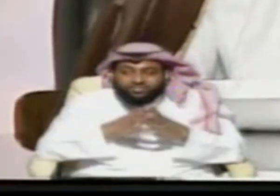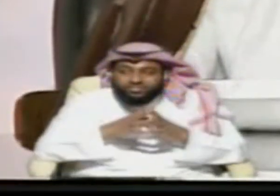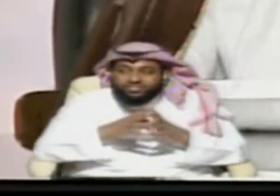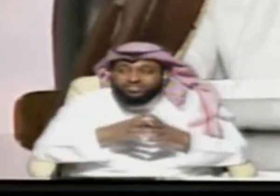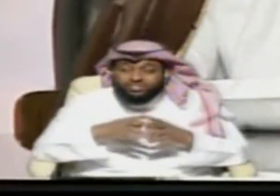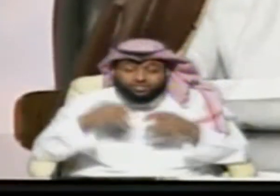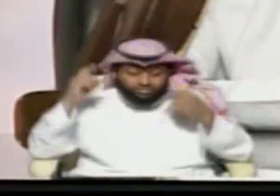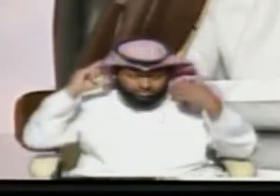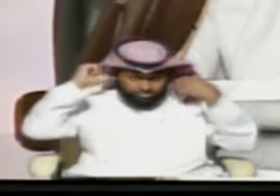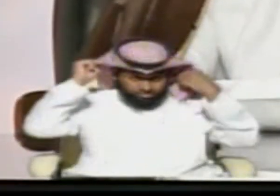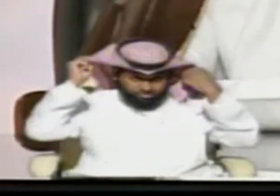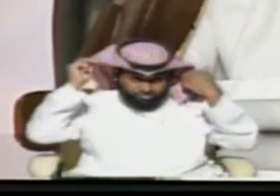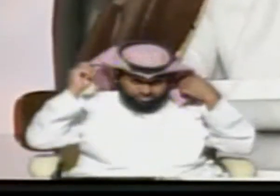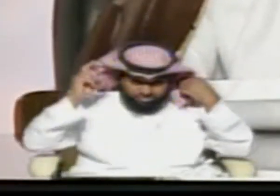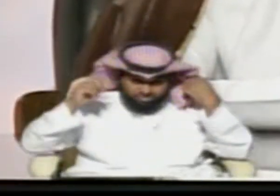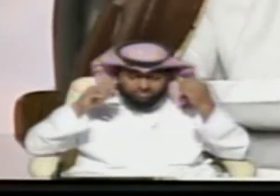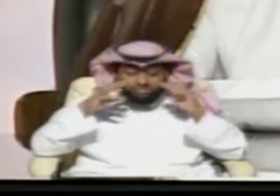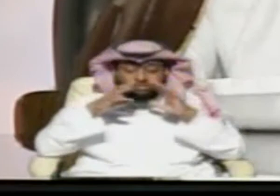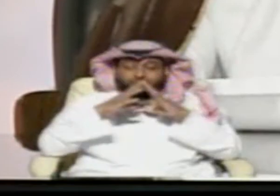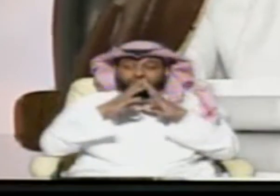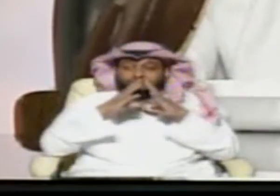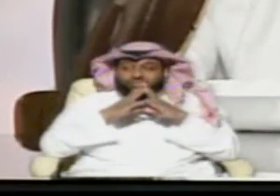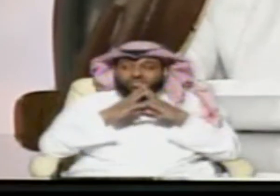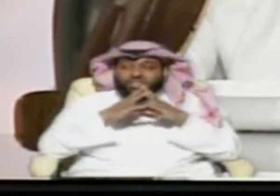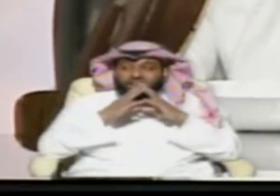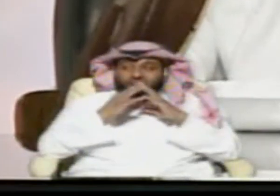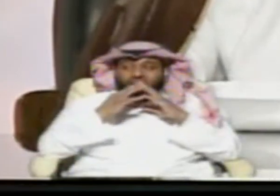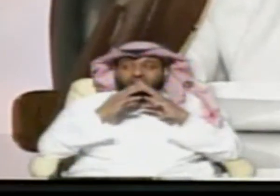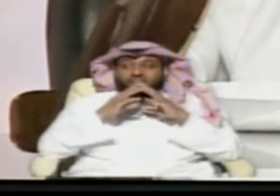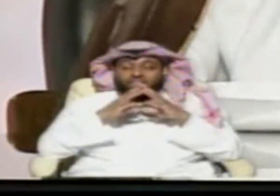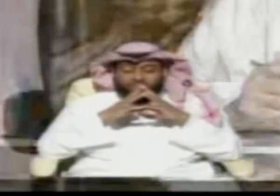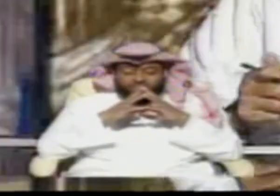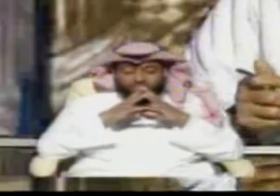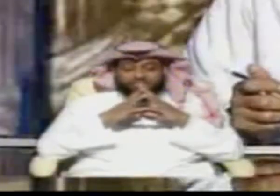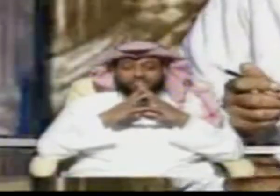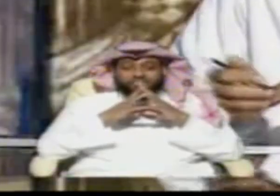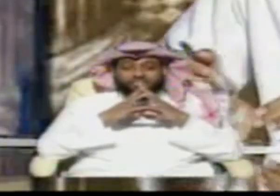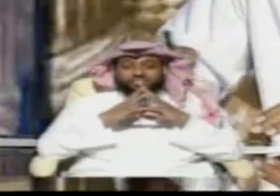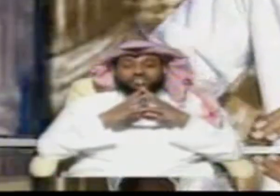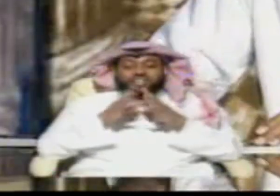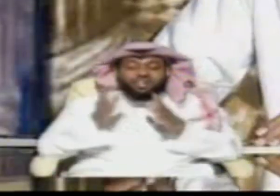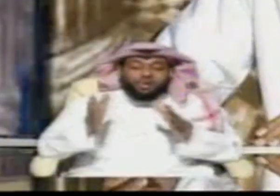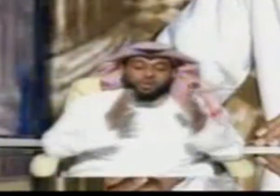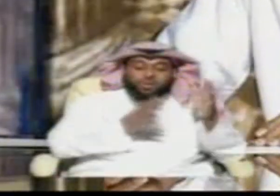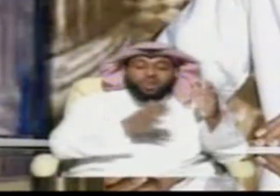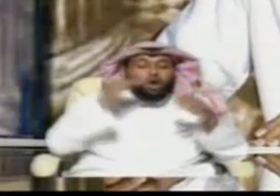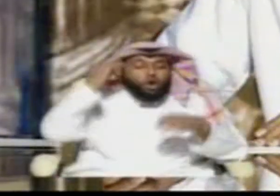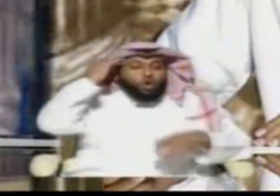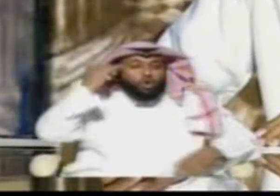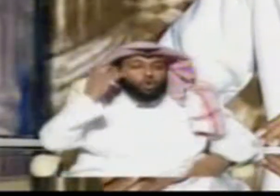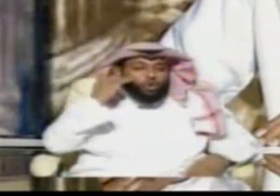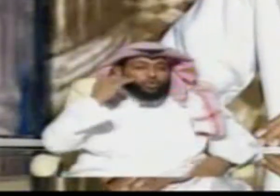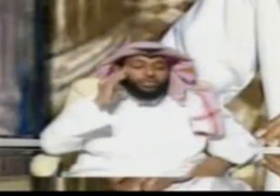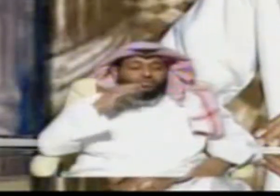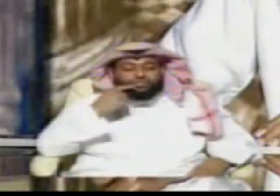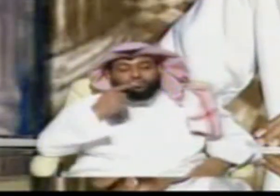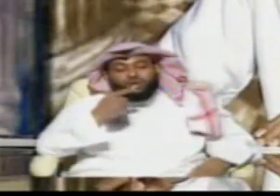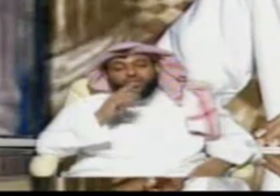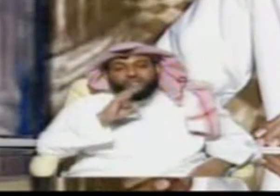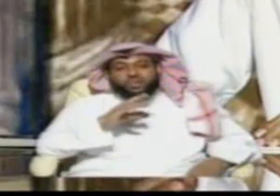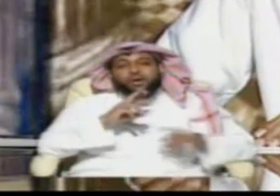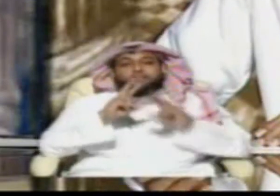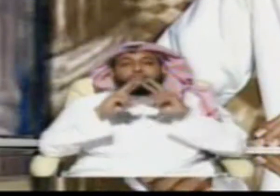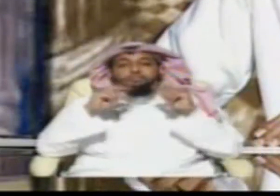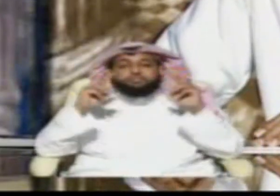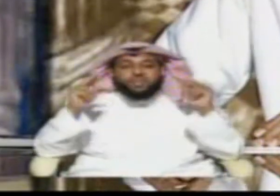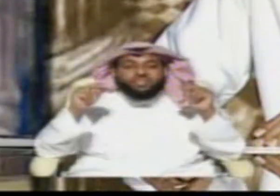اليوم هو هدية ولا عارية؟ نعم، وتنتهي القضية. بارك الله فيك فضيلة الشيخ. الأخت أم عبد الله تقول إذا كان على